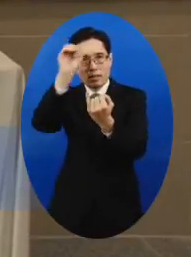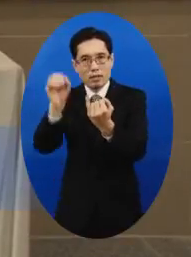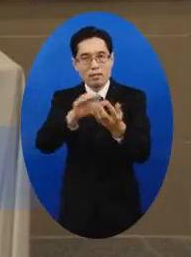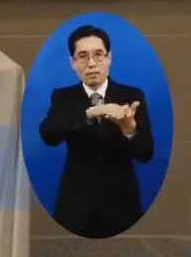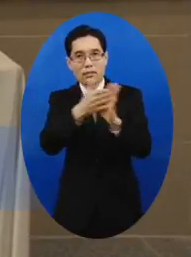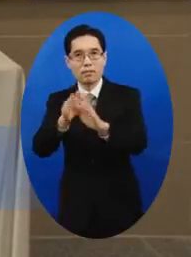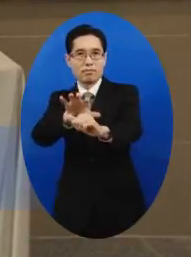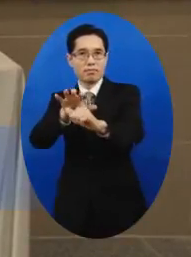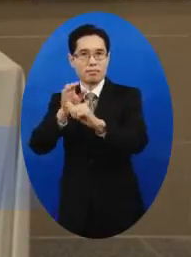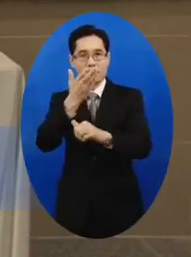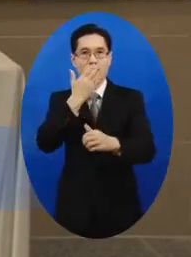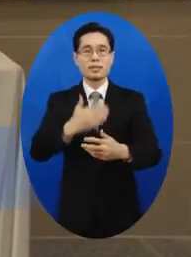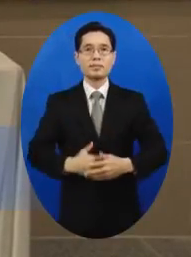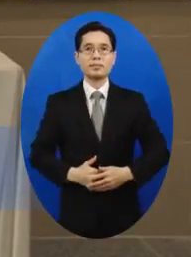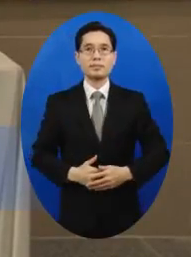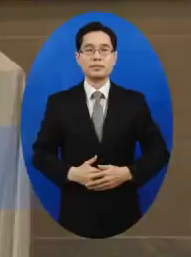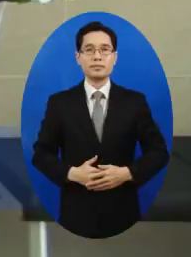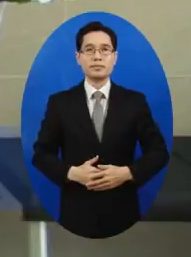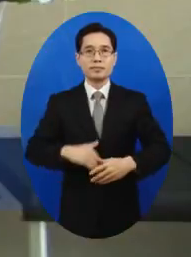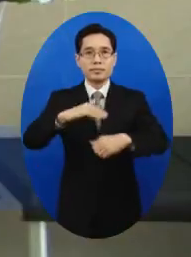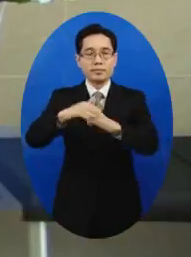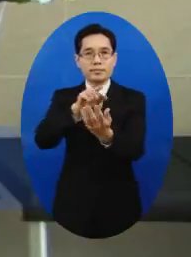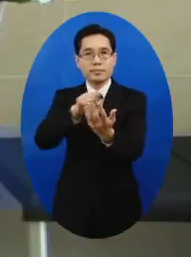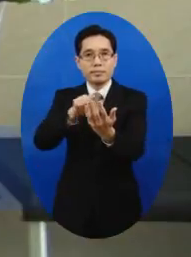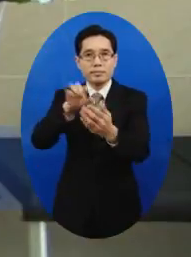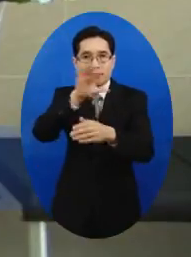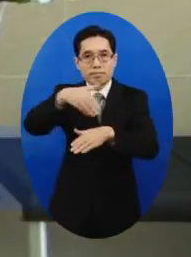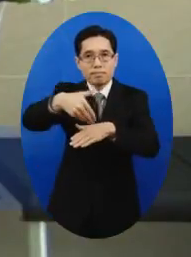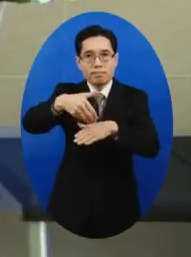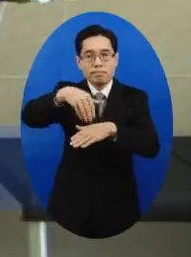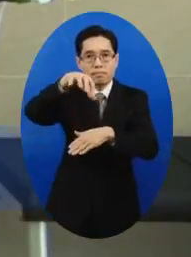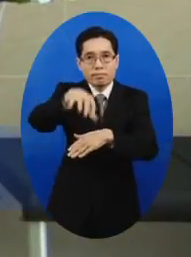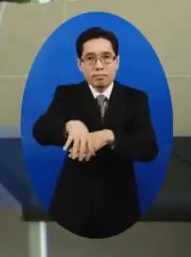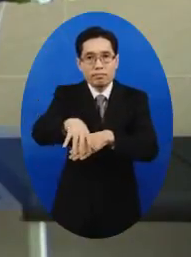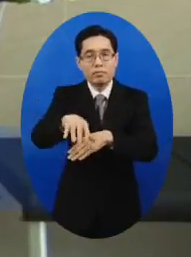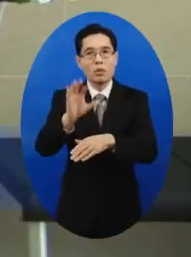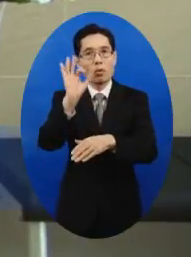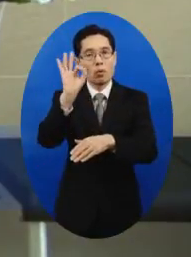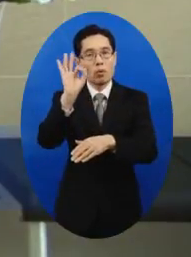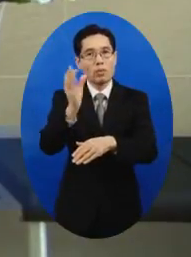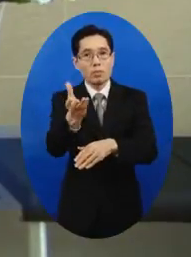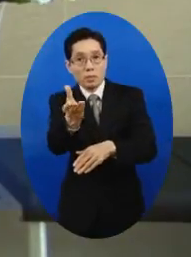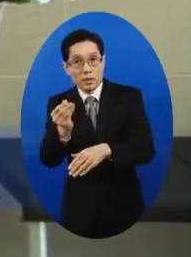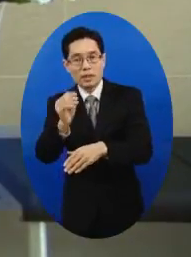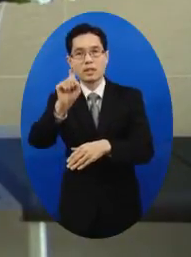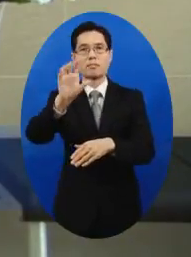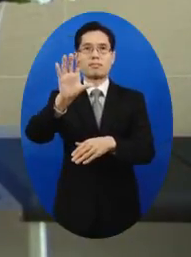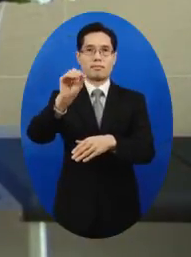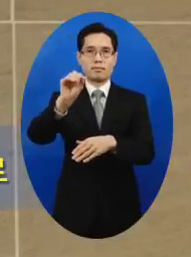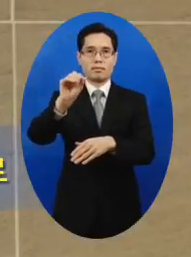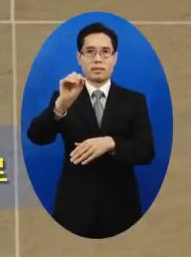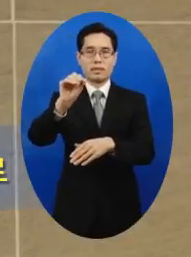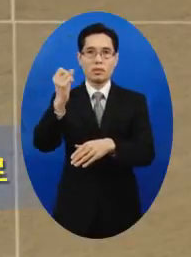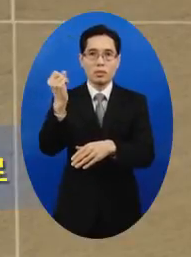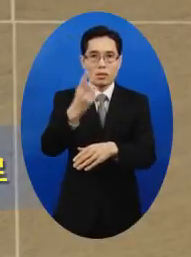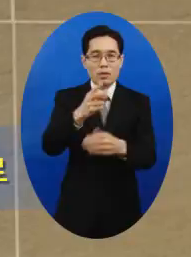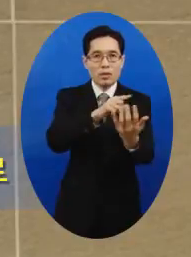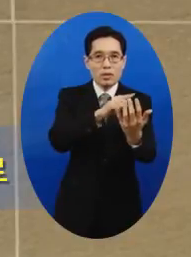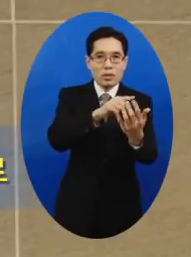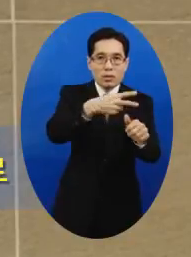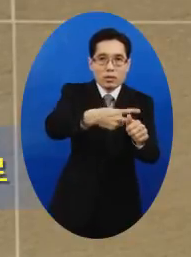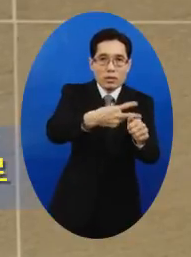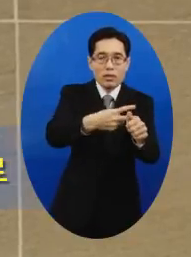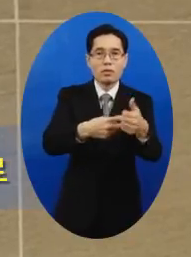공휴일에는 결혼식장으로 개방됩니다 대구 교육연수원 은 기본 대관료 를 10만원으로 책정하는